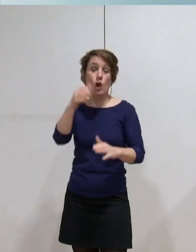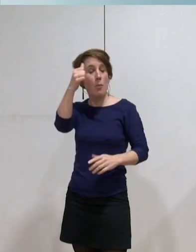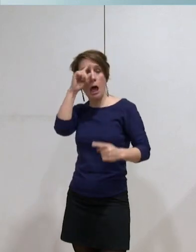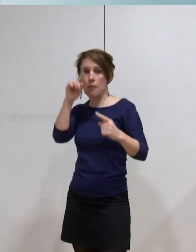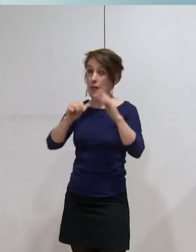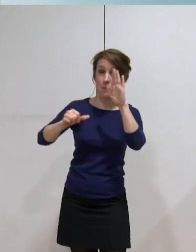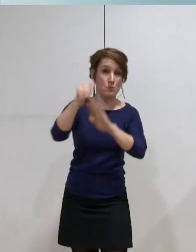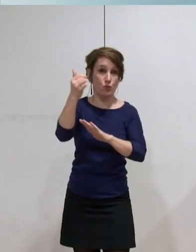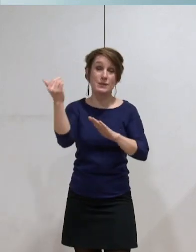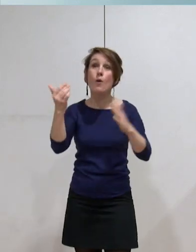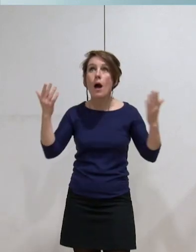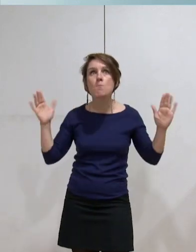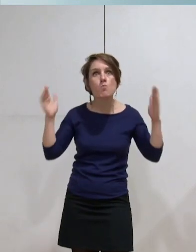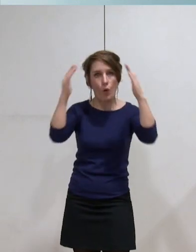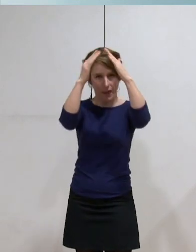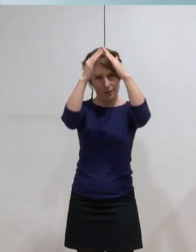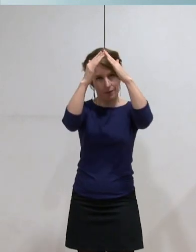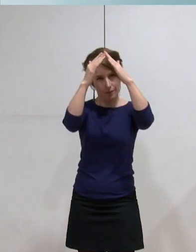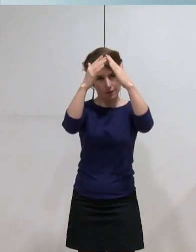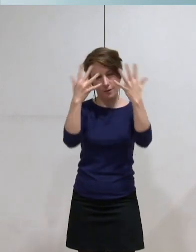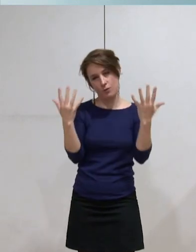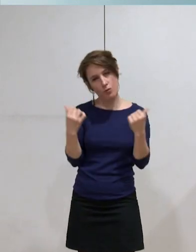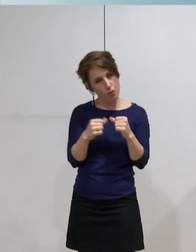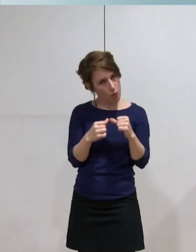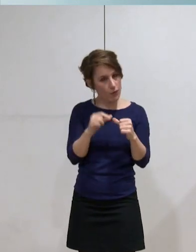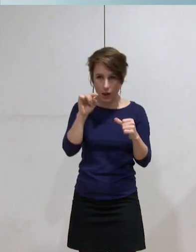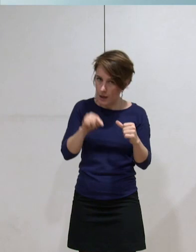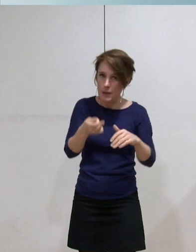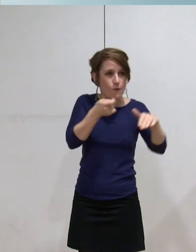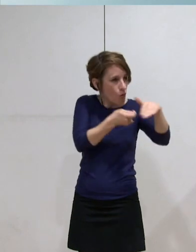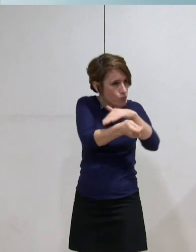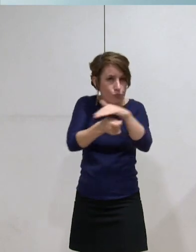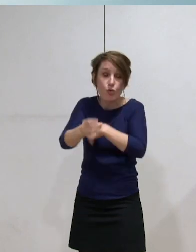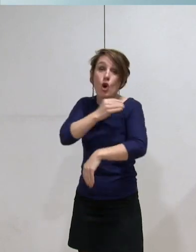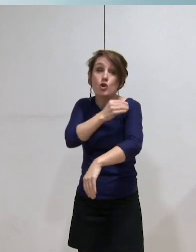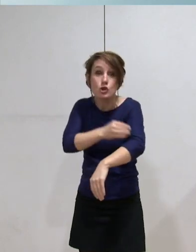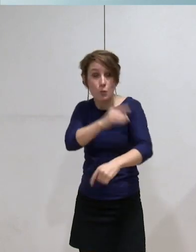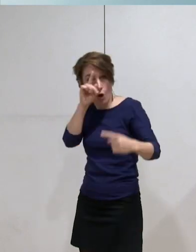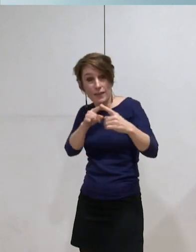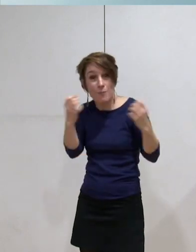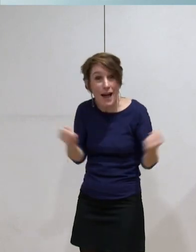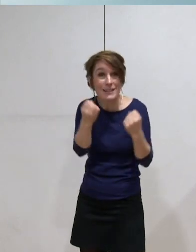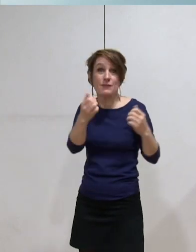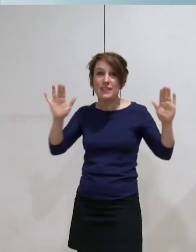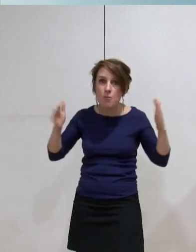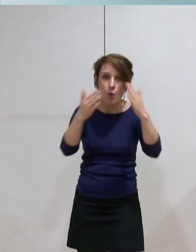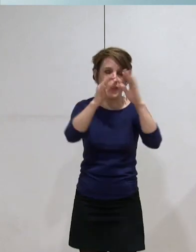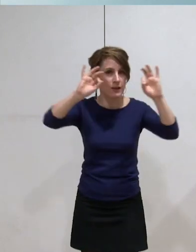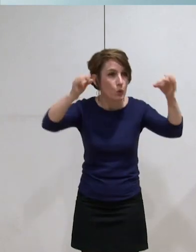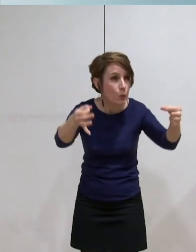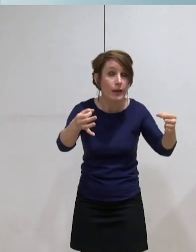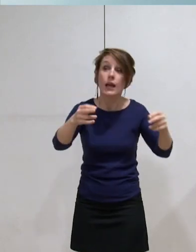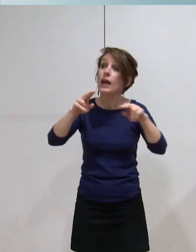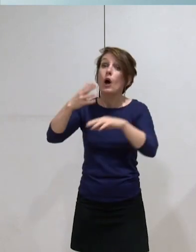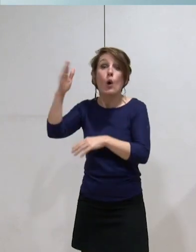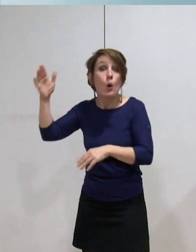montagne alors je crois que nous devons subventionner les les sports les Activ il à la montagne et pour le reste et